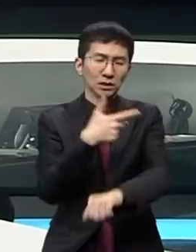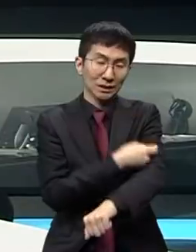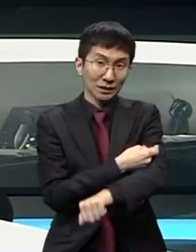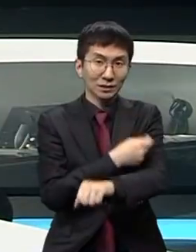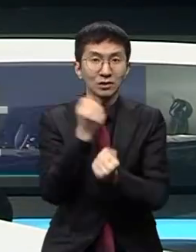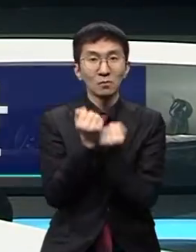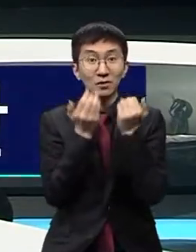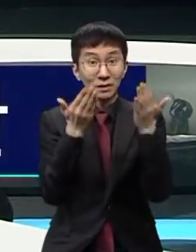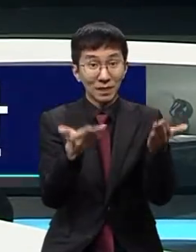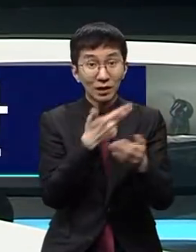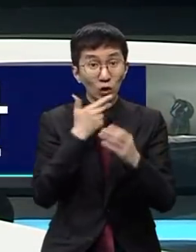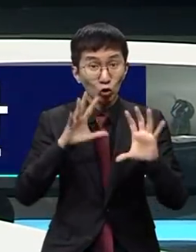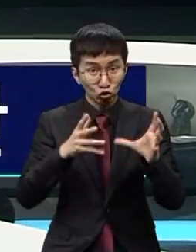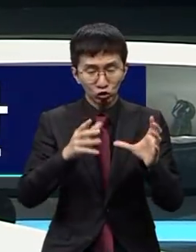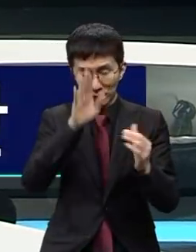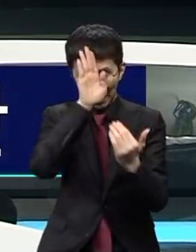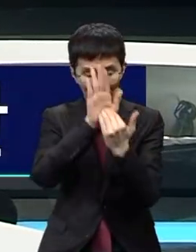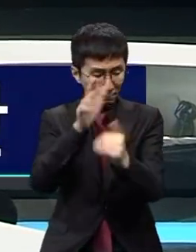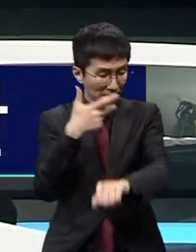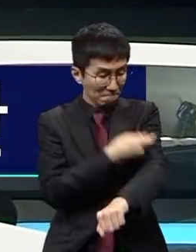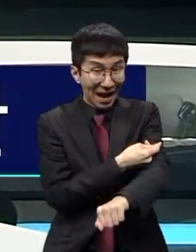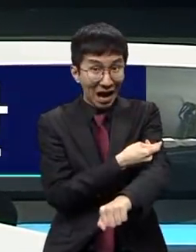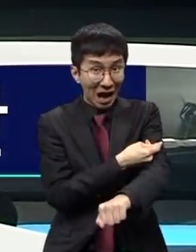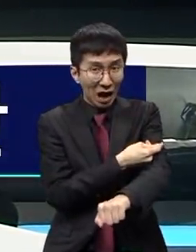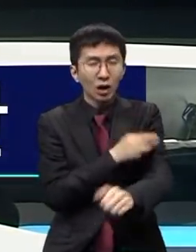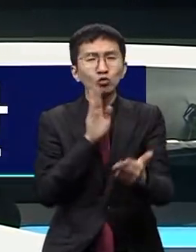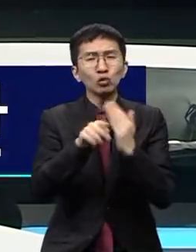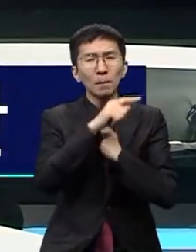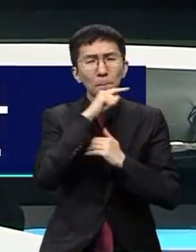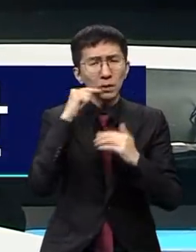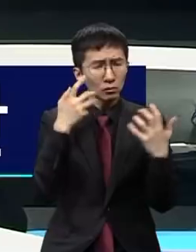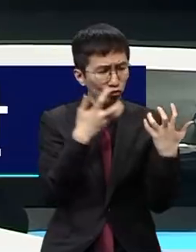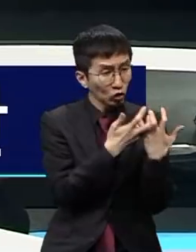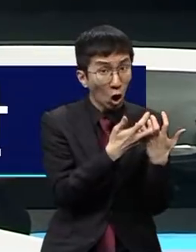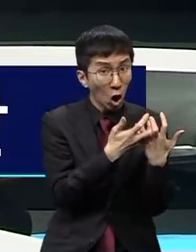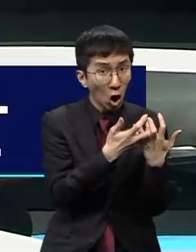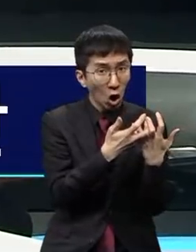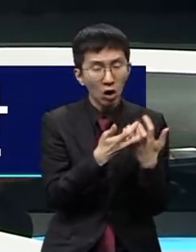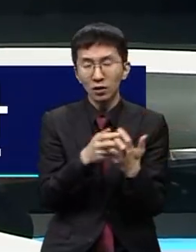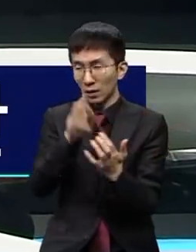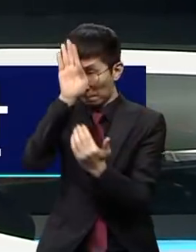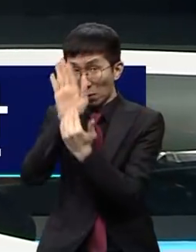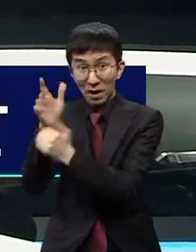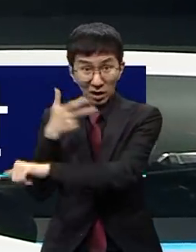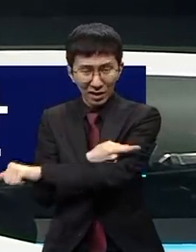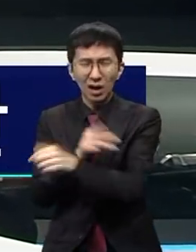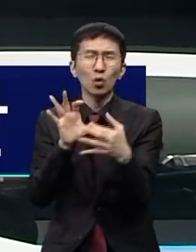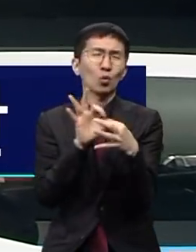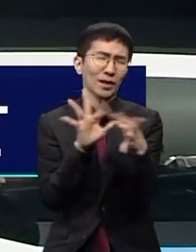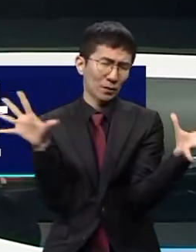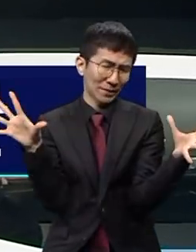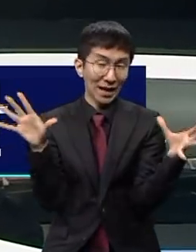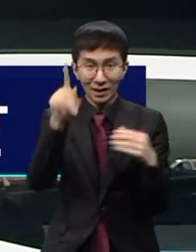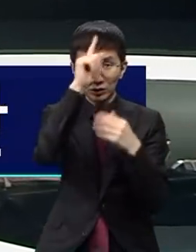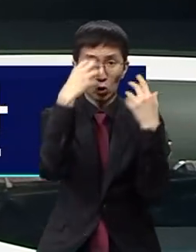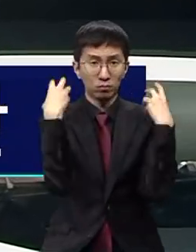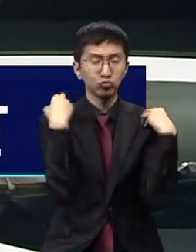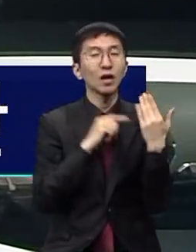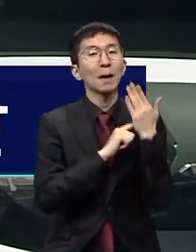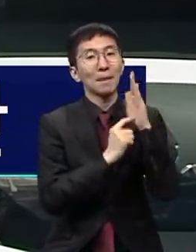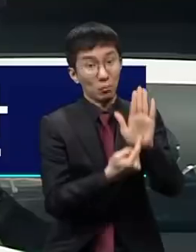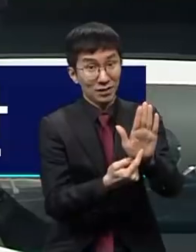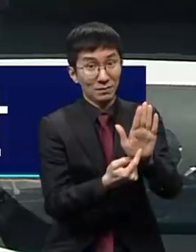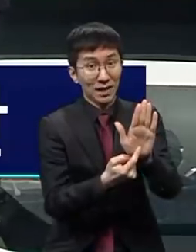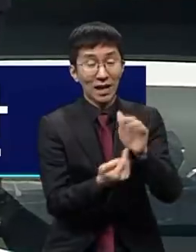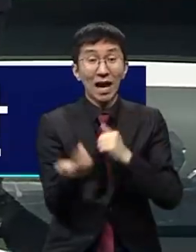피가 굳는 현상이 생긴 건 백신과는 관계가 없다고 보건당국이 결론내렸습니다. 다만